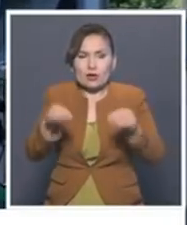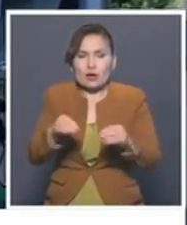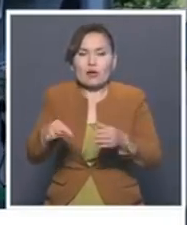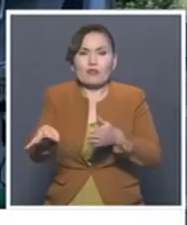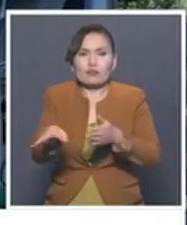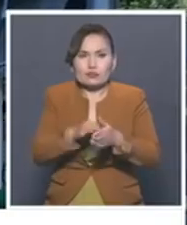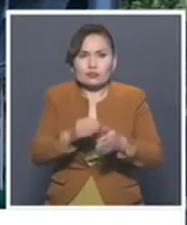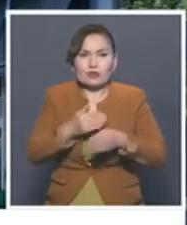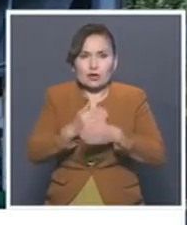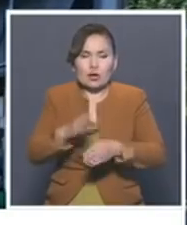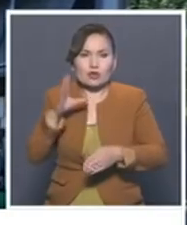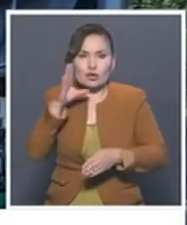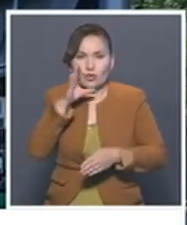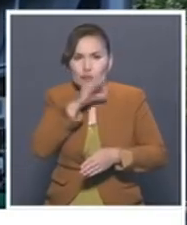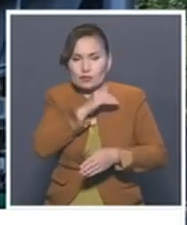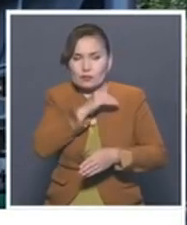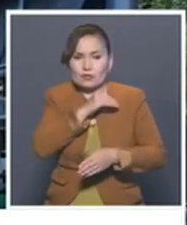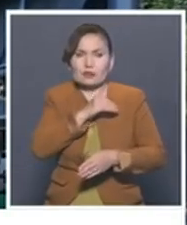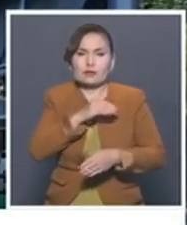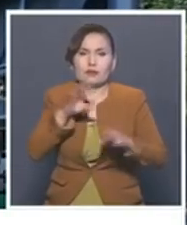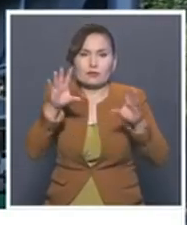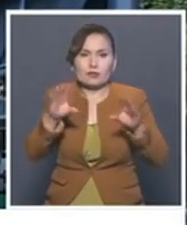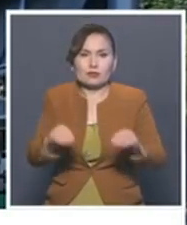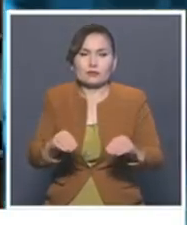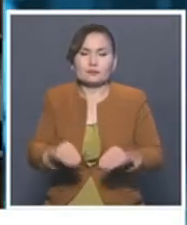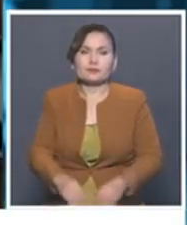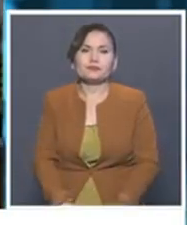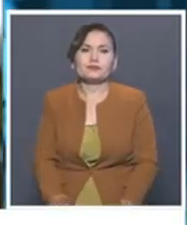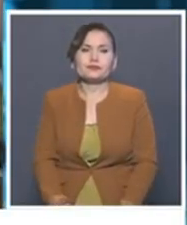өрт көрші ғимараттарға өршіген жоқ.